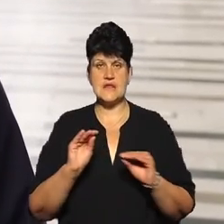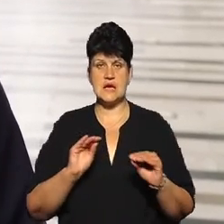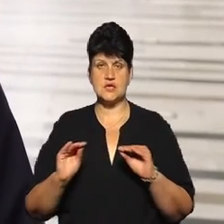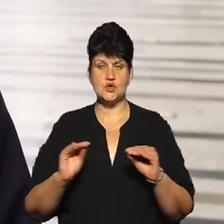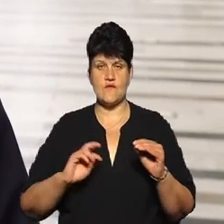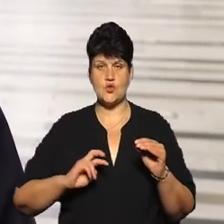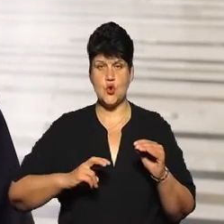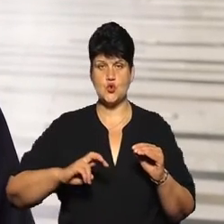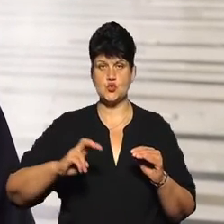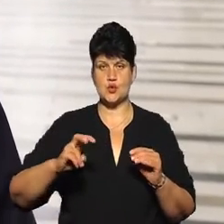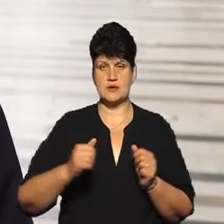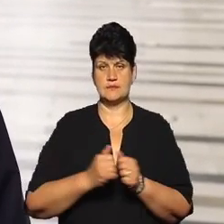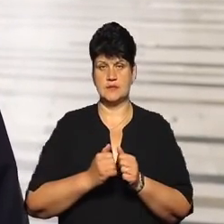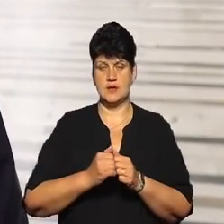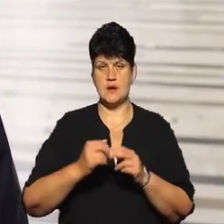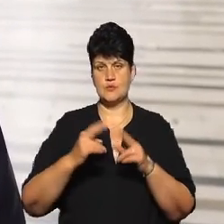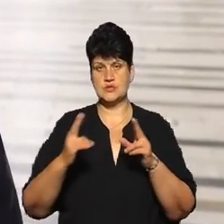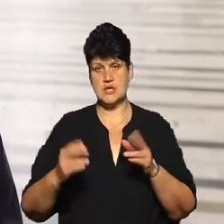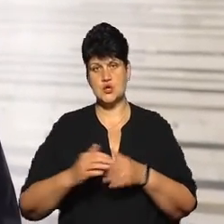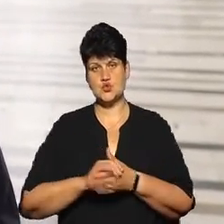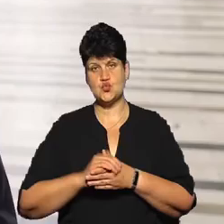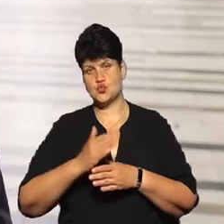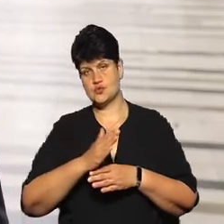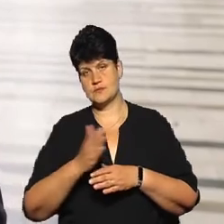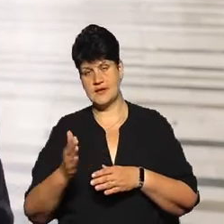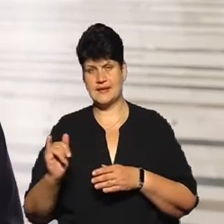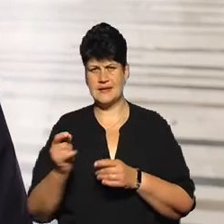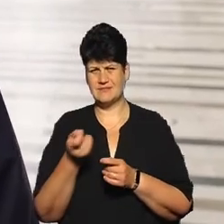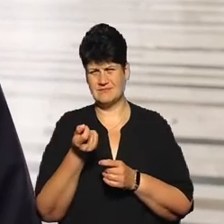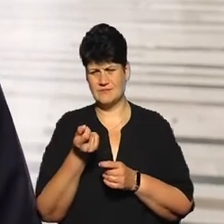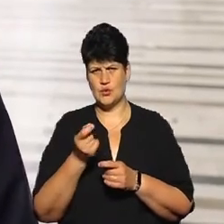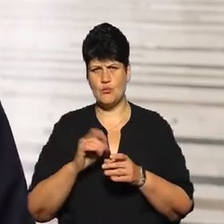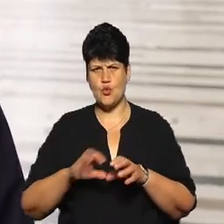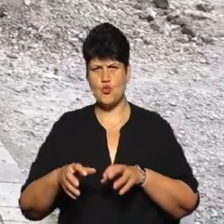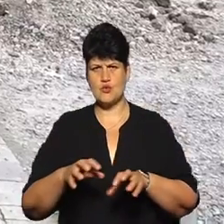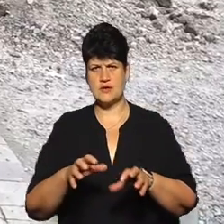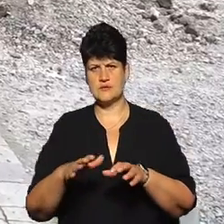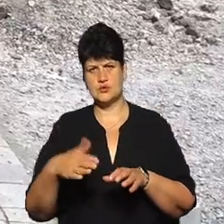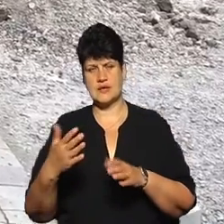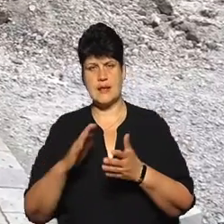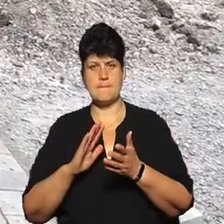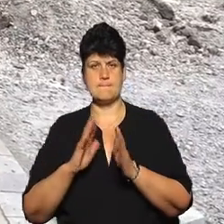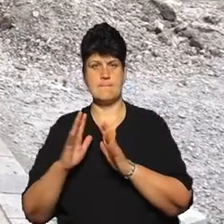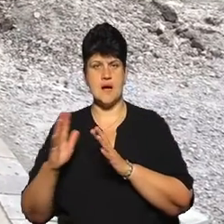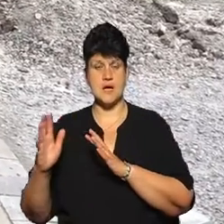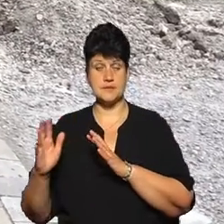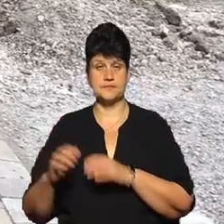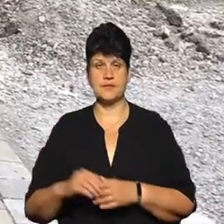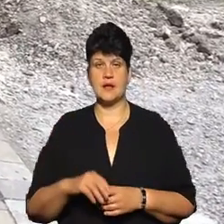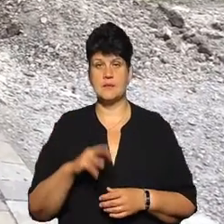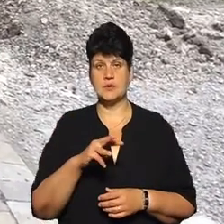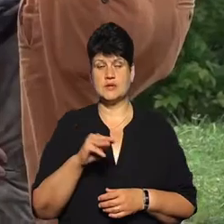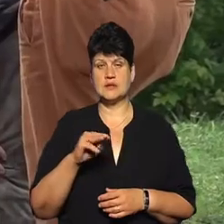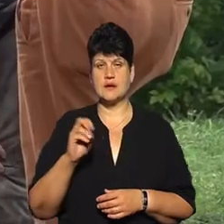перед мостом зі сторони вулиці Дружби і невеличкий кусочок бруківки зі сторони парку. Микола Ткач розповідає,